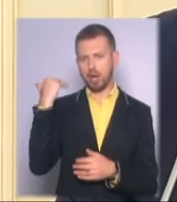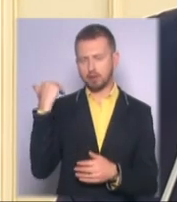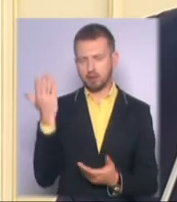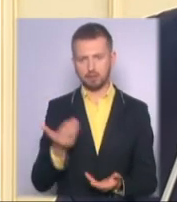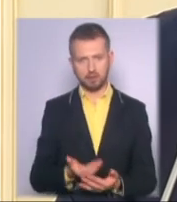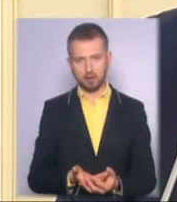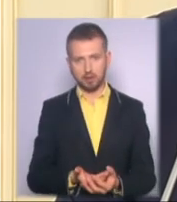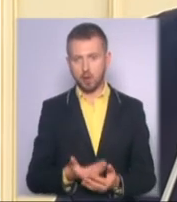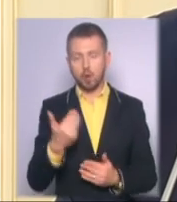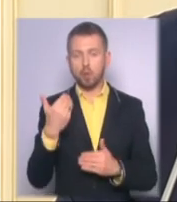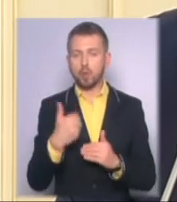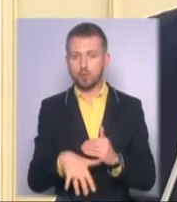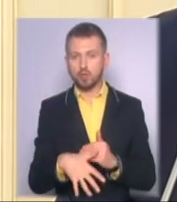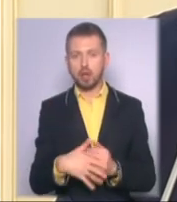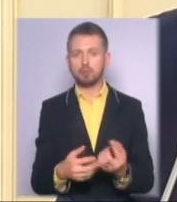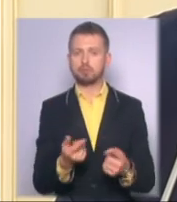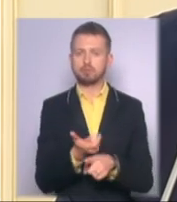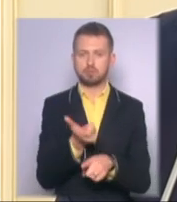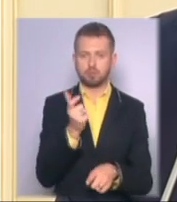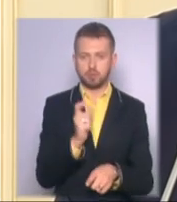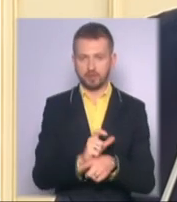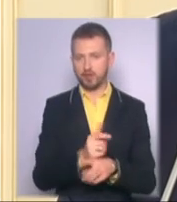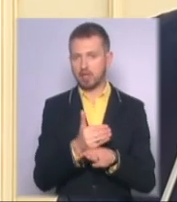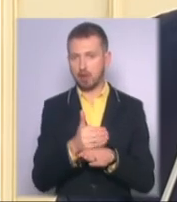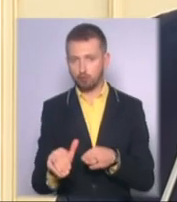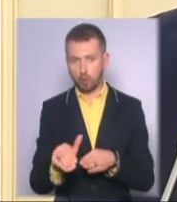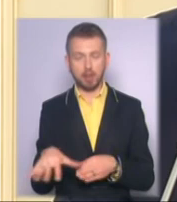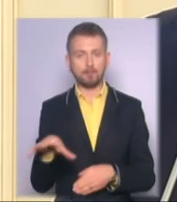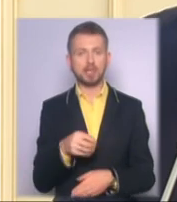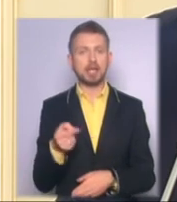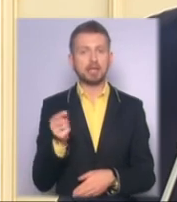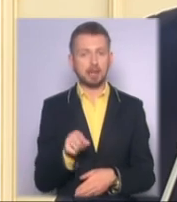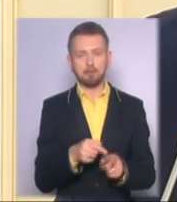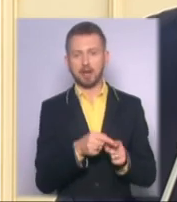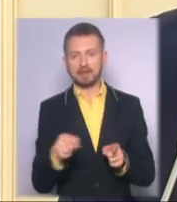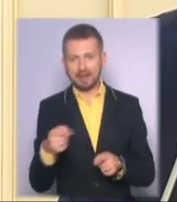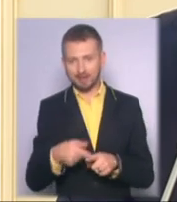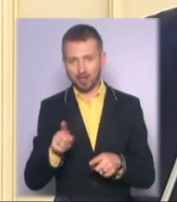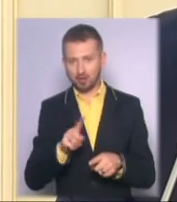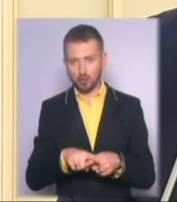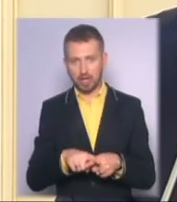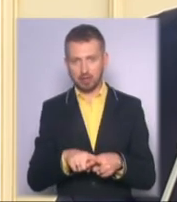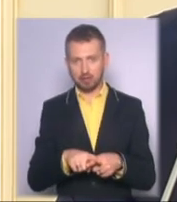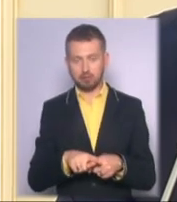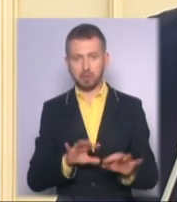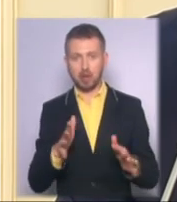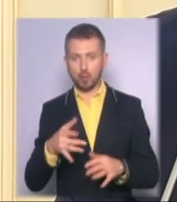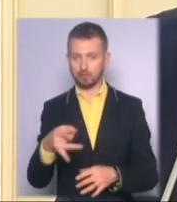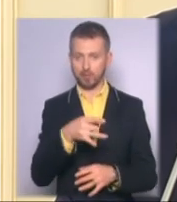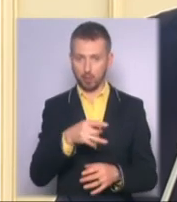Уже львиная доля всіх тих процесів, які відбуваються в районах, в місті,